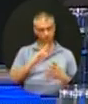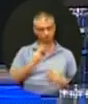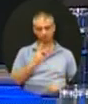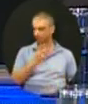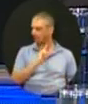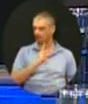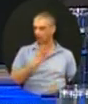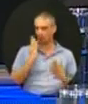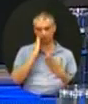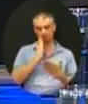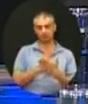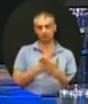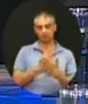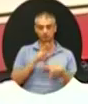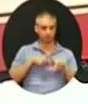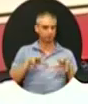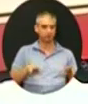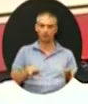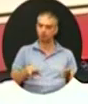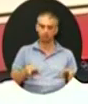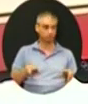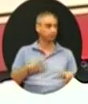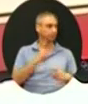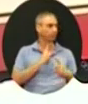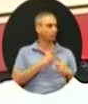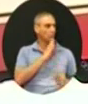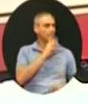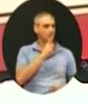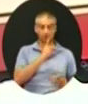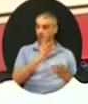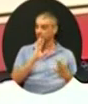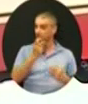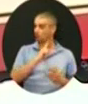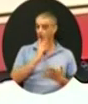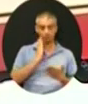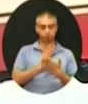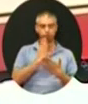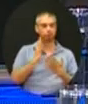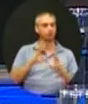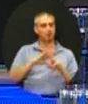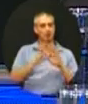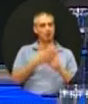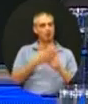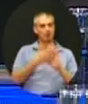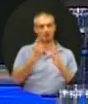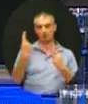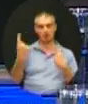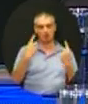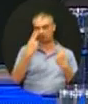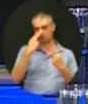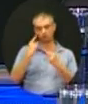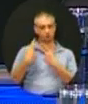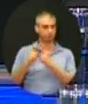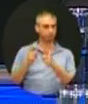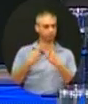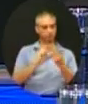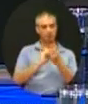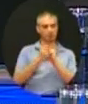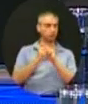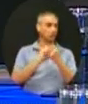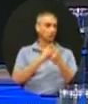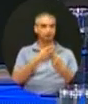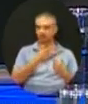פלא מב הסטטוס ק אז זאת בדיוק הבעיה אם הוא לא מקובע אז כל צד תנסה ל לשנ אותו